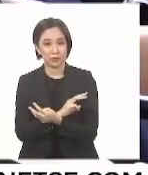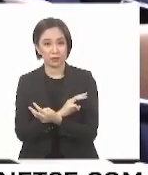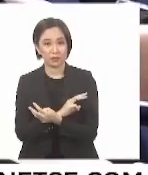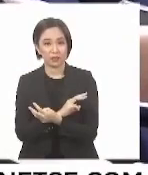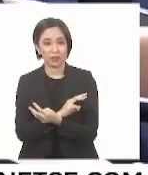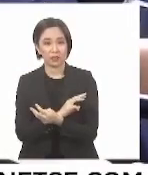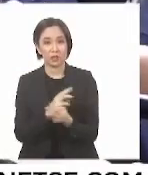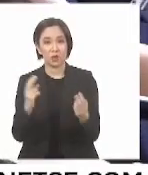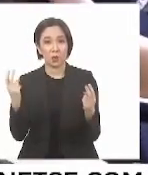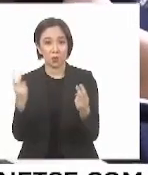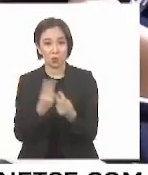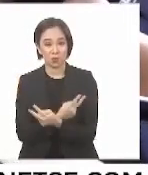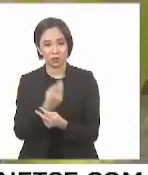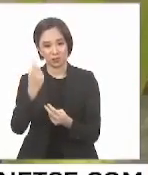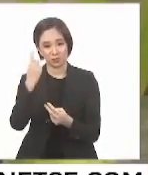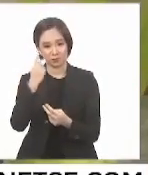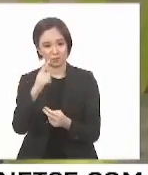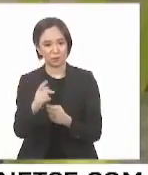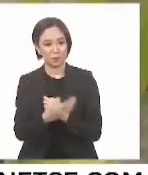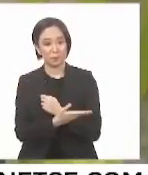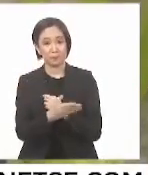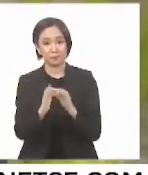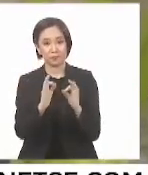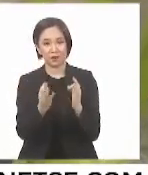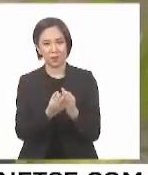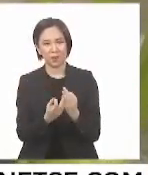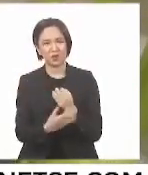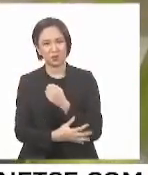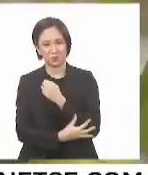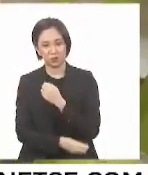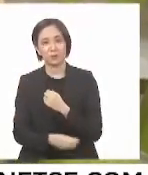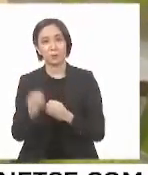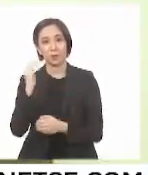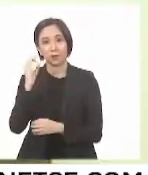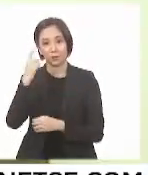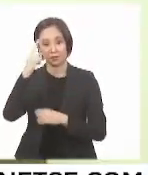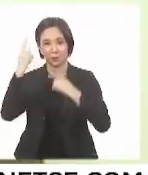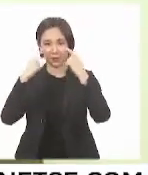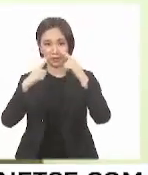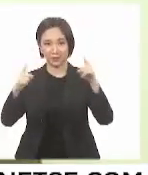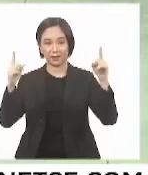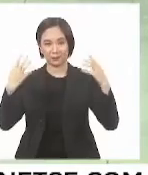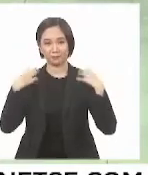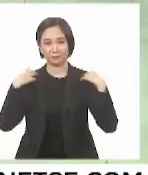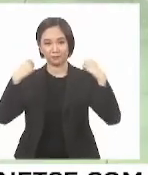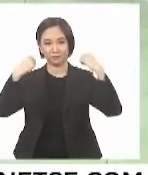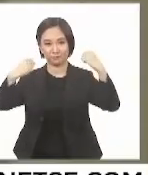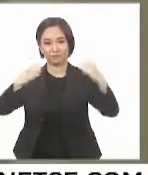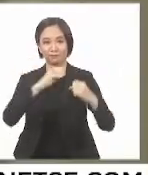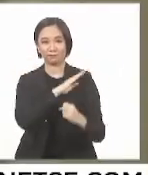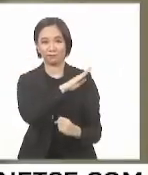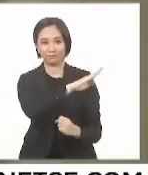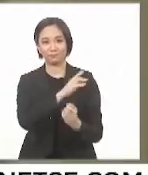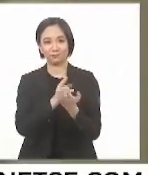mga pamilya na naghihirap. Mean Corvera para sa Mata ng Agila, matatag, matapang, matapat.